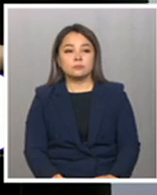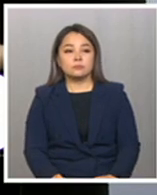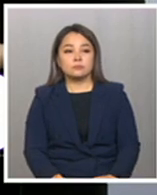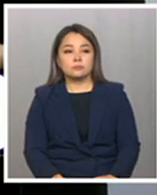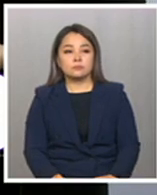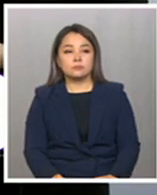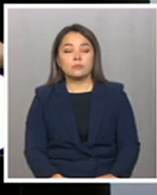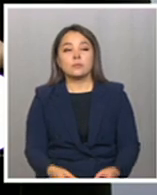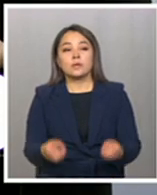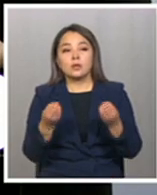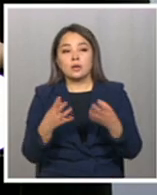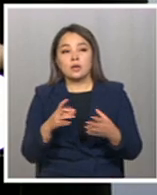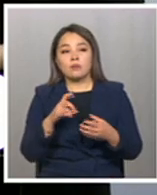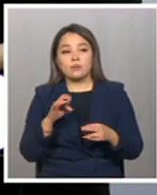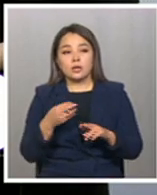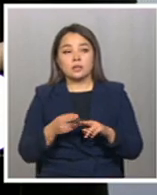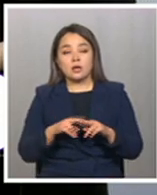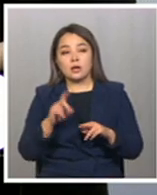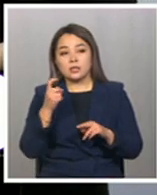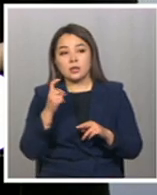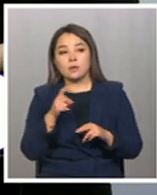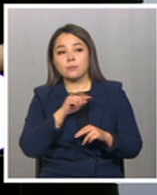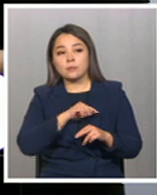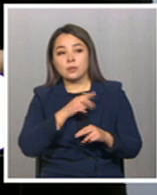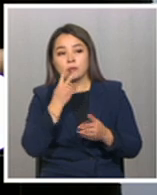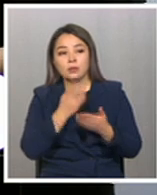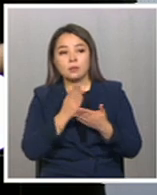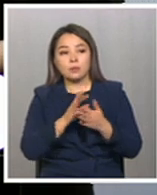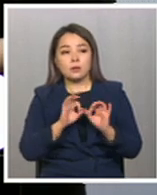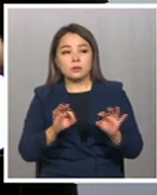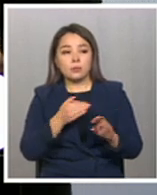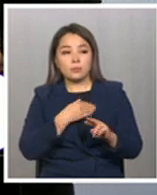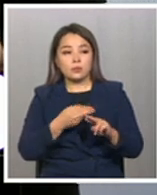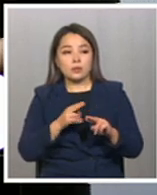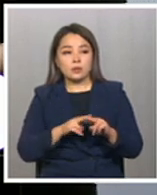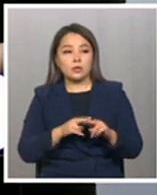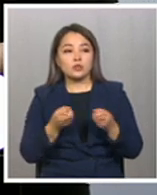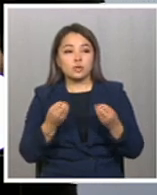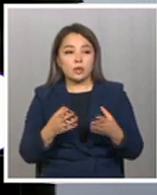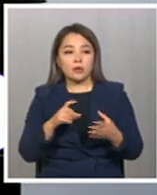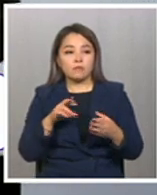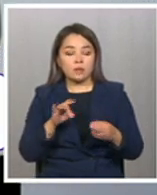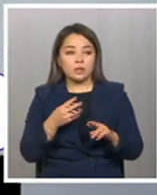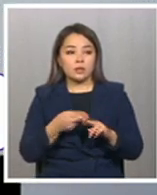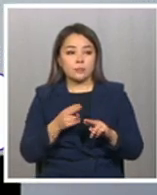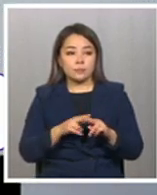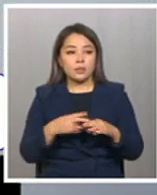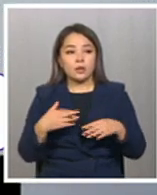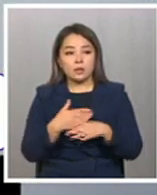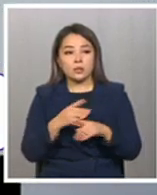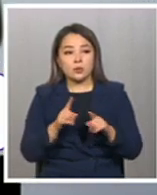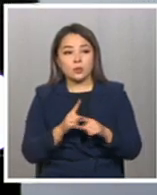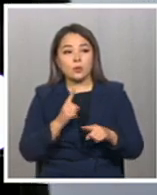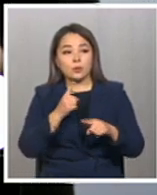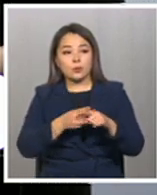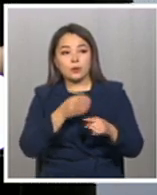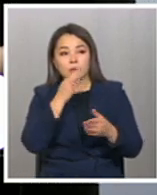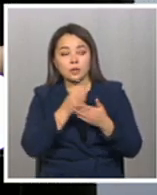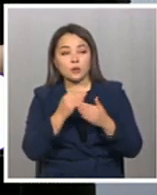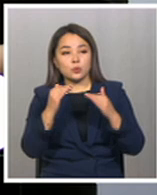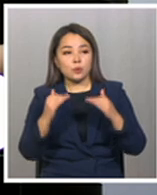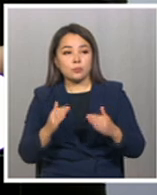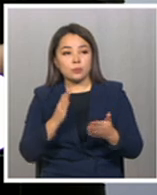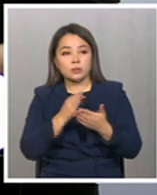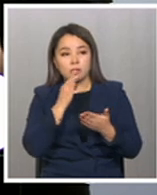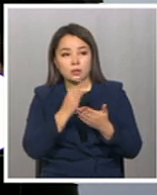Жай эфирлердің химиялық қасиетіне тоқталып өтейік. Жалпы жай эфирлер реакцияға түсу қабілеті төмен болып